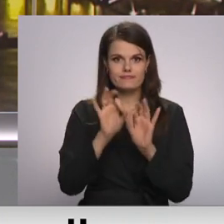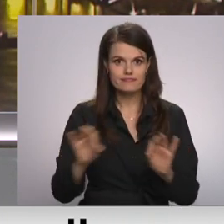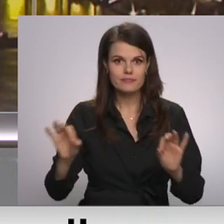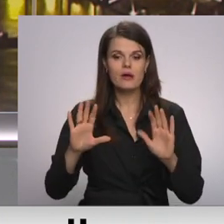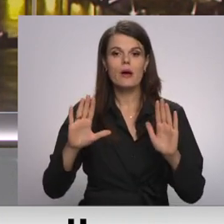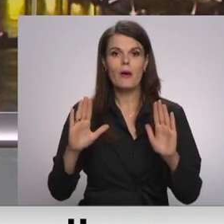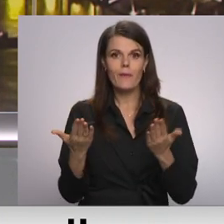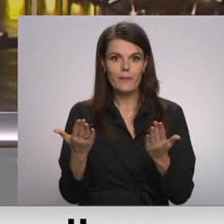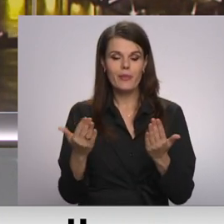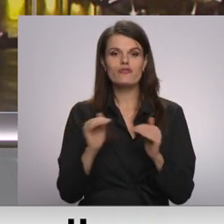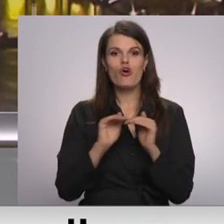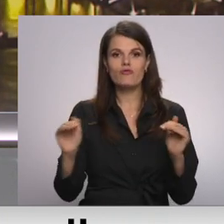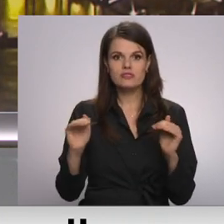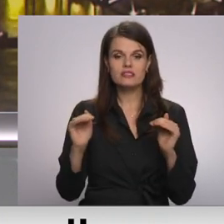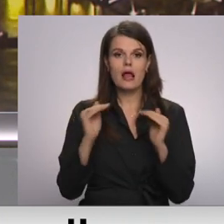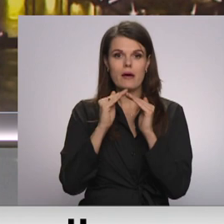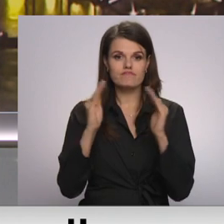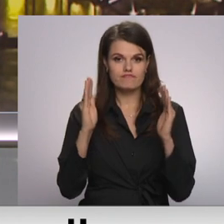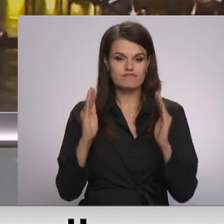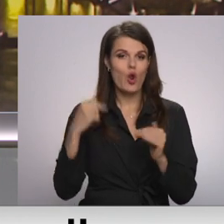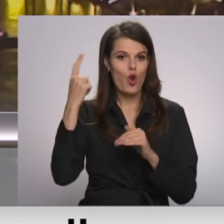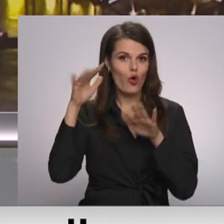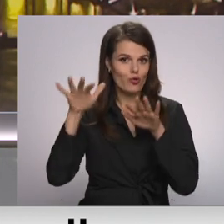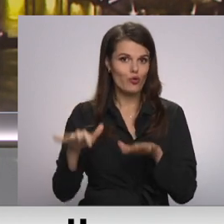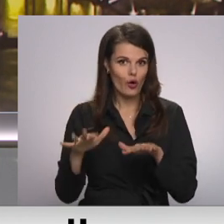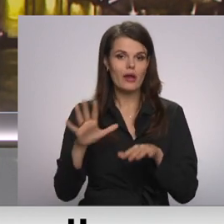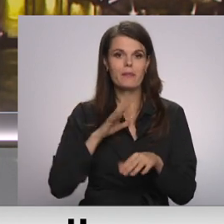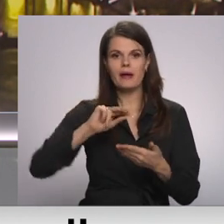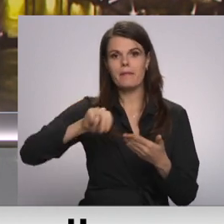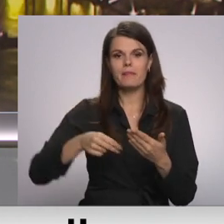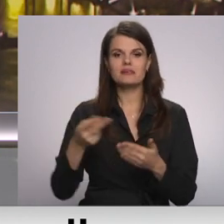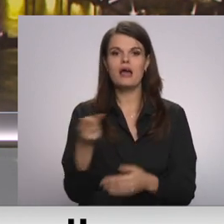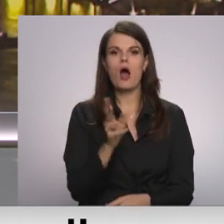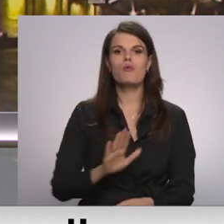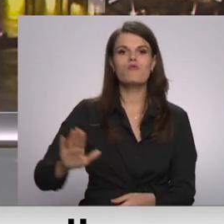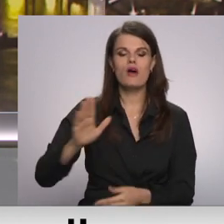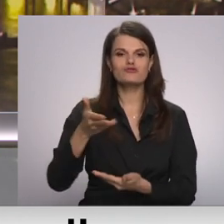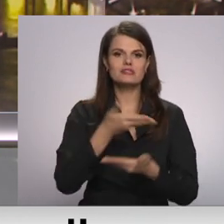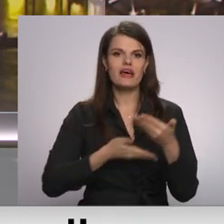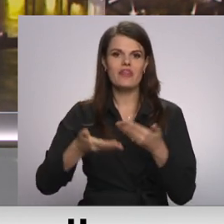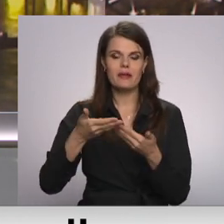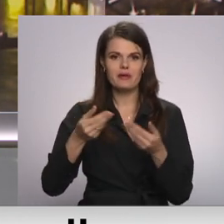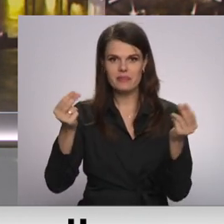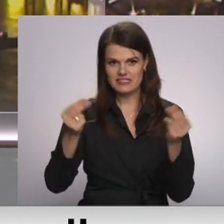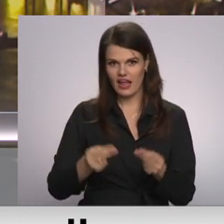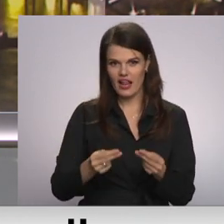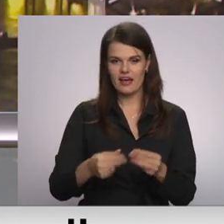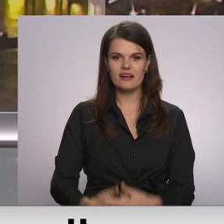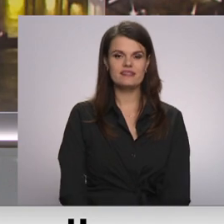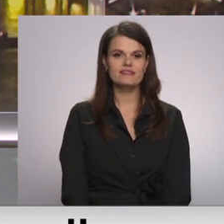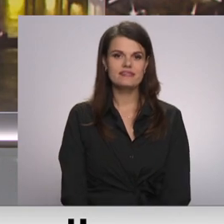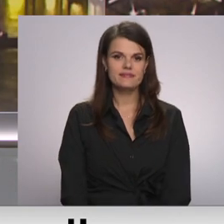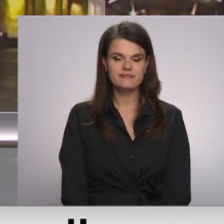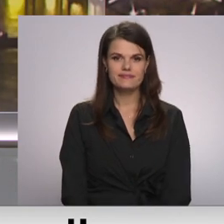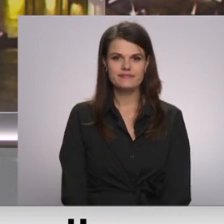ārlietu dienesta oficiālajā rezidencē Lancasternamā Londonā tika parakstīta abu valstu sadarbības deklarācija. Vairāk stāsta mūsu